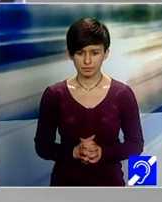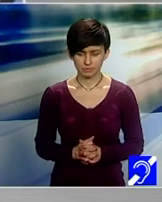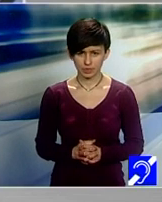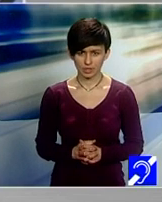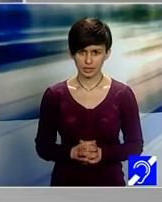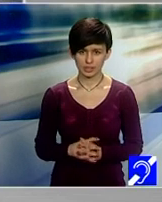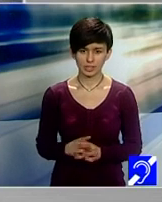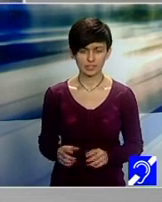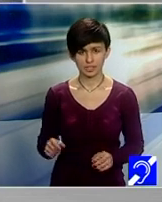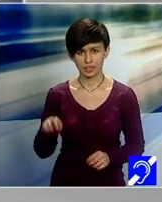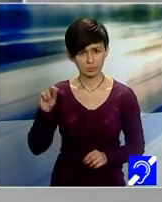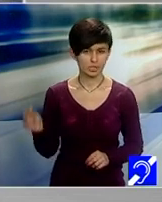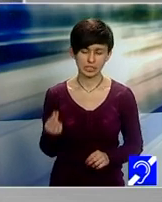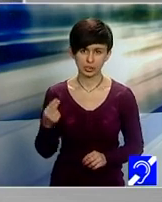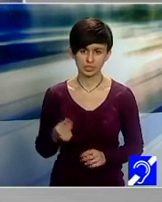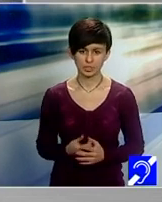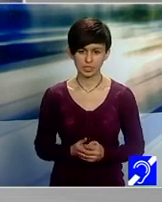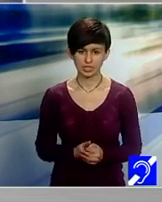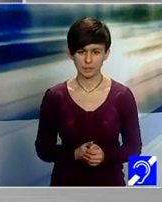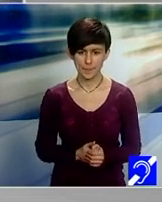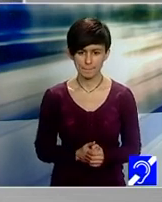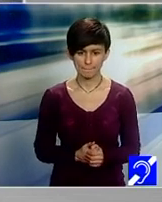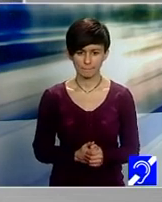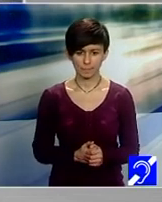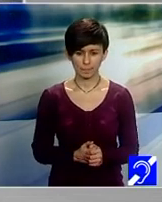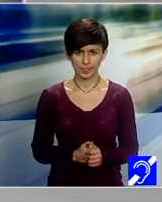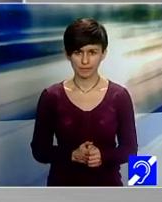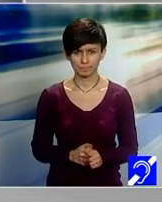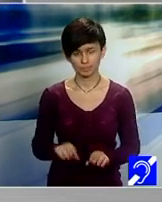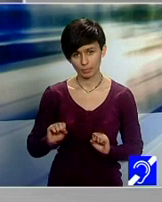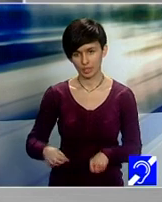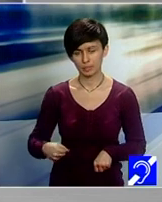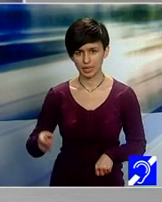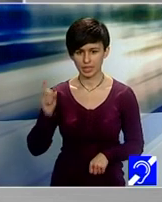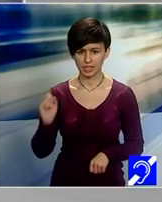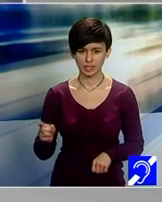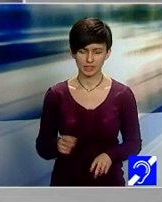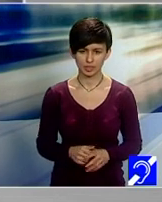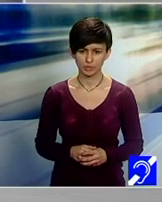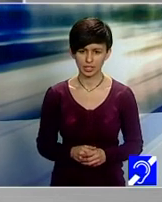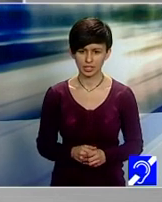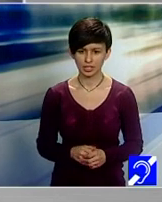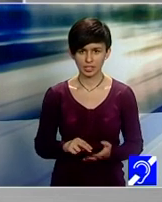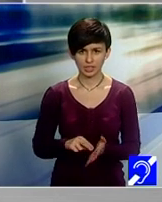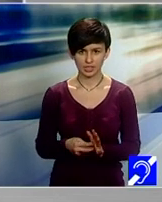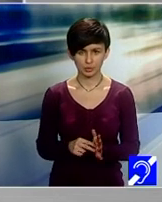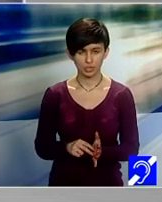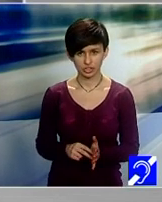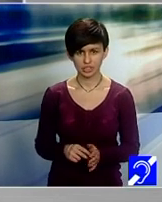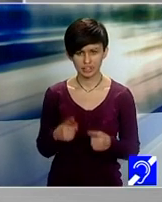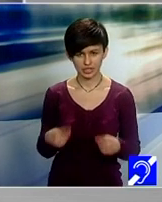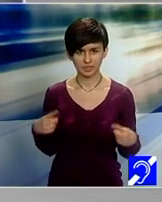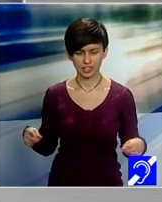categoric, din ce am înțeles din dezbateri, ar fi banca ar trebui în procese separate să